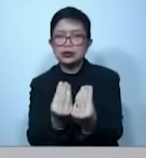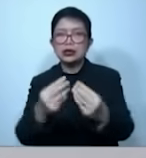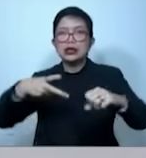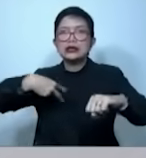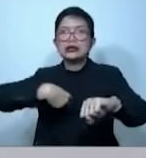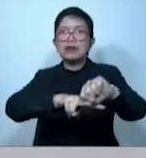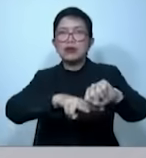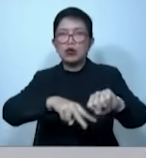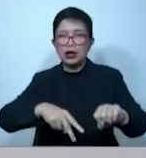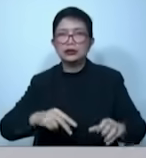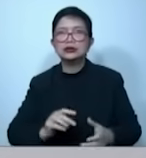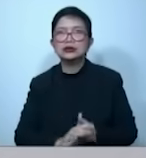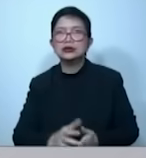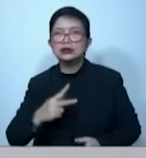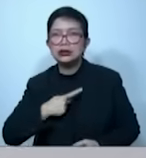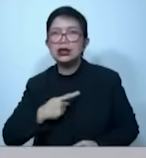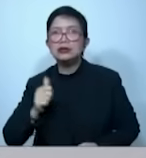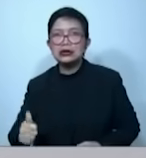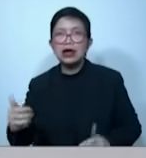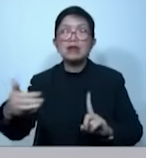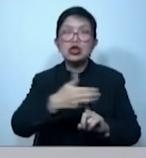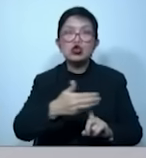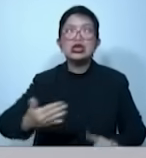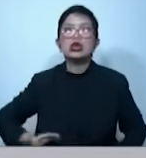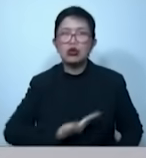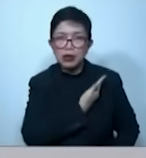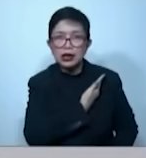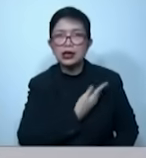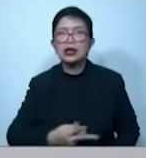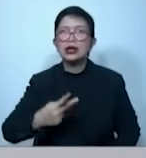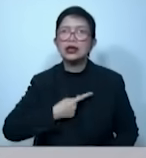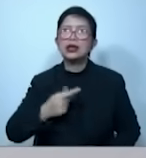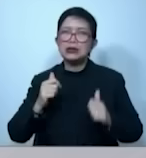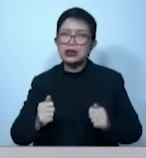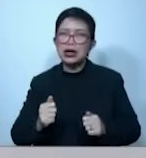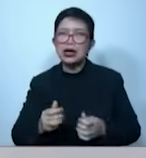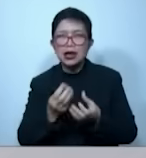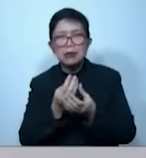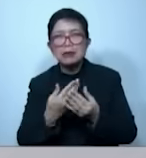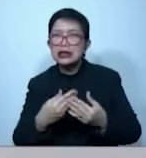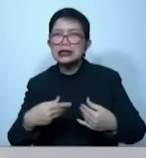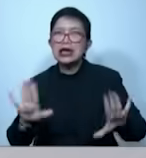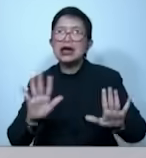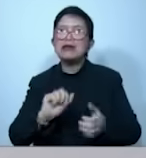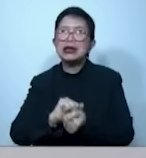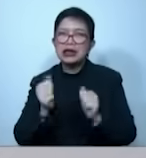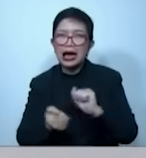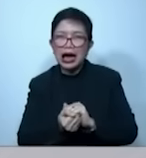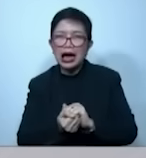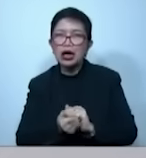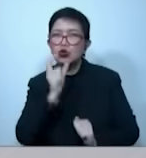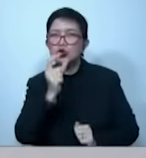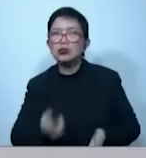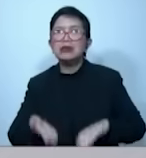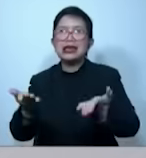kita bisa melindungi korban kita bisa membereskan urusan mereka dari sisi keadilan korban